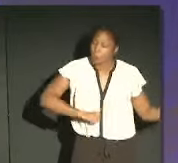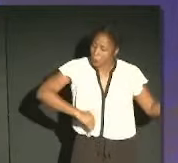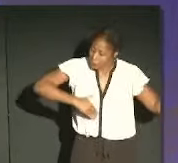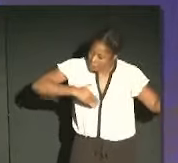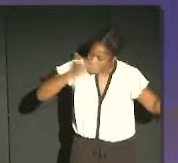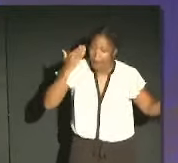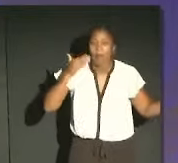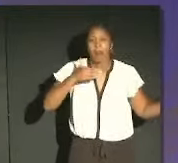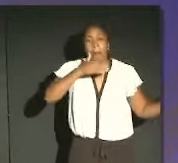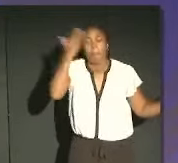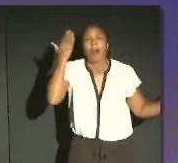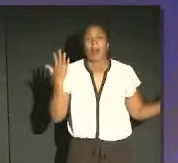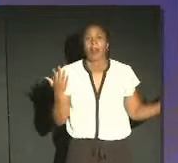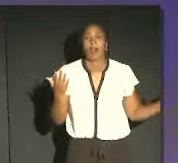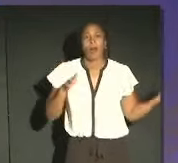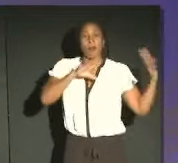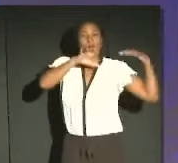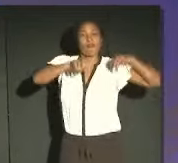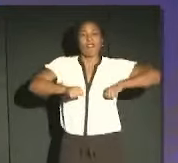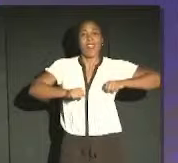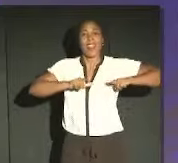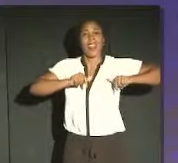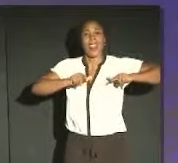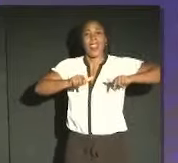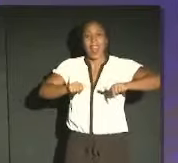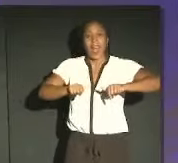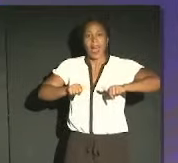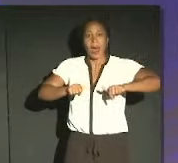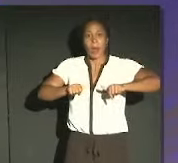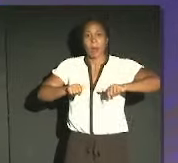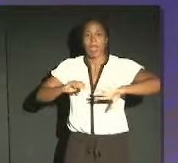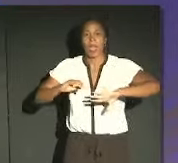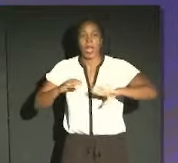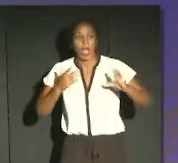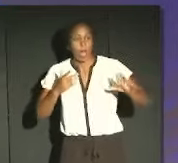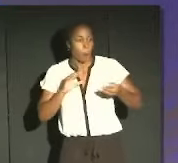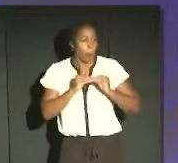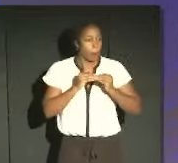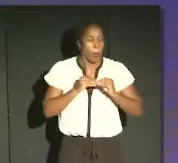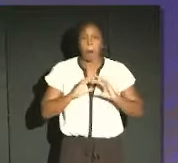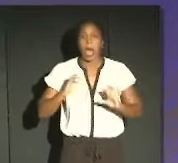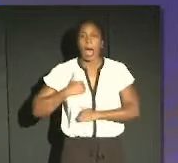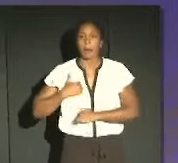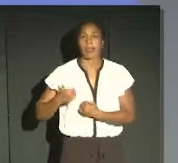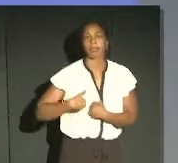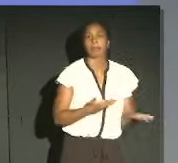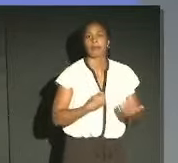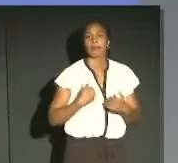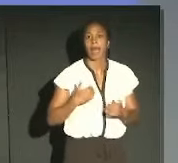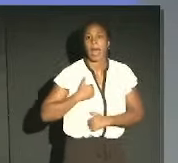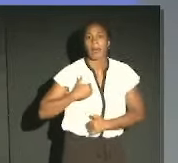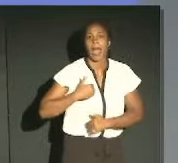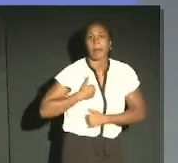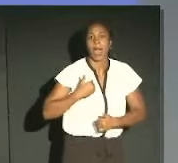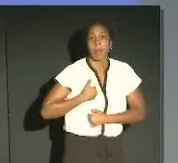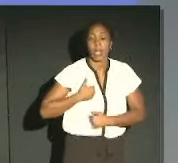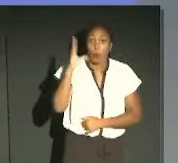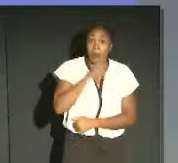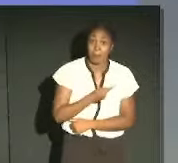d'un pouvoir qui envoie plus vite l'armée que des médecins quand le système de santé